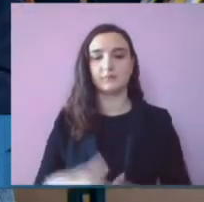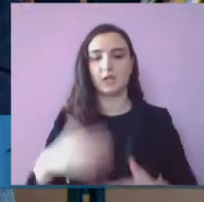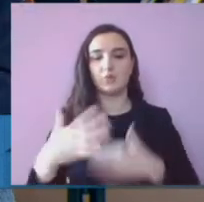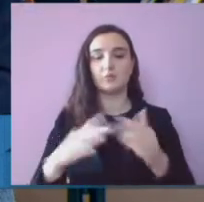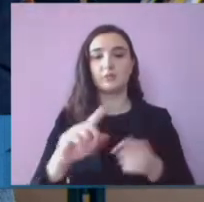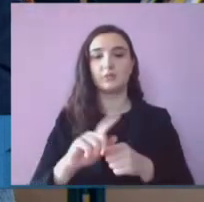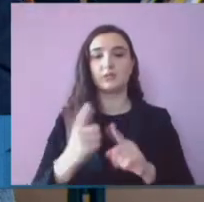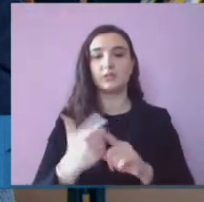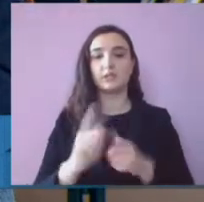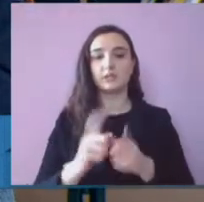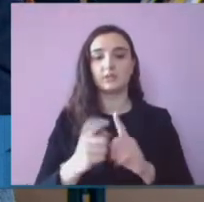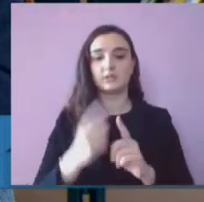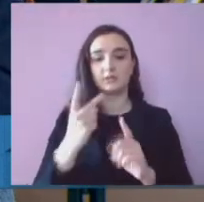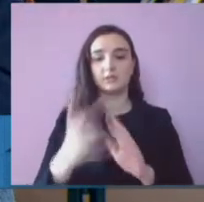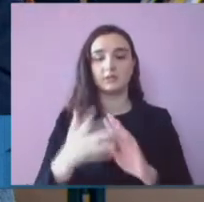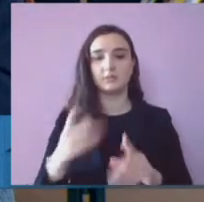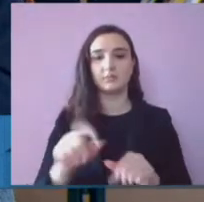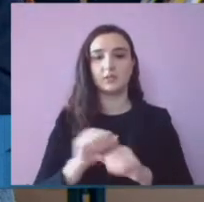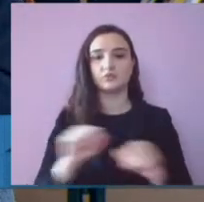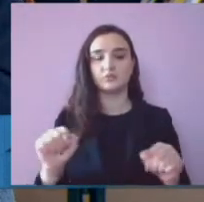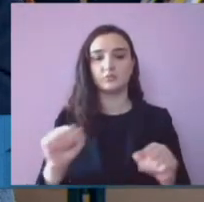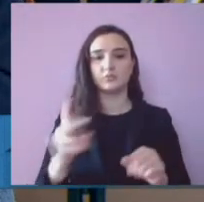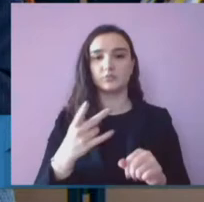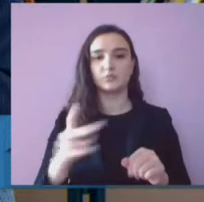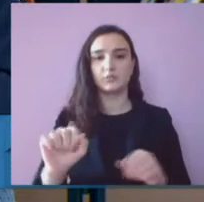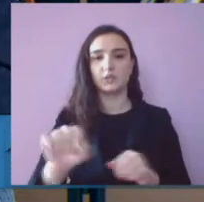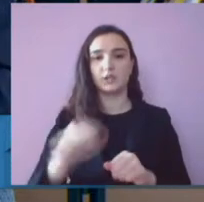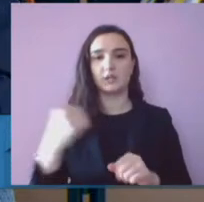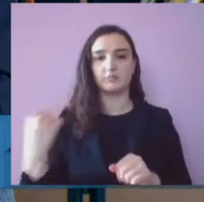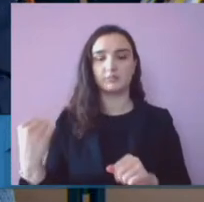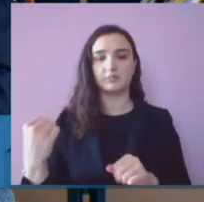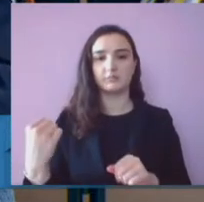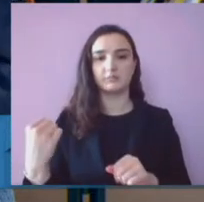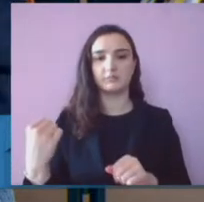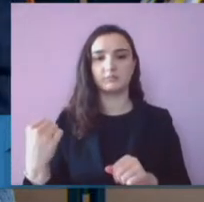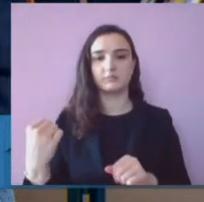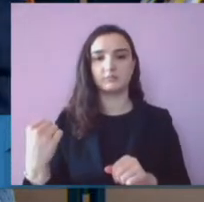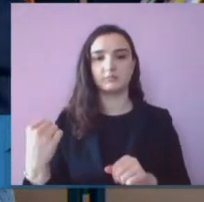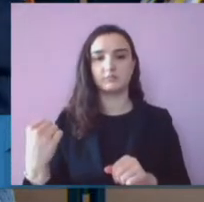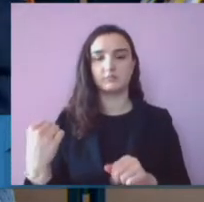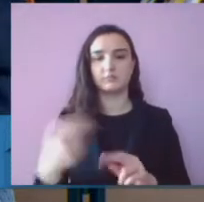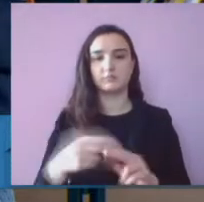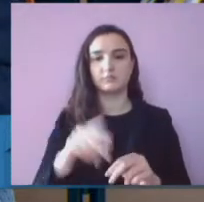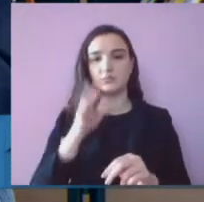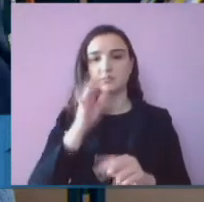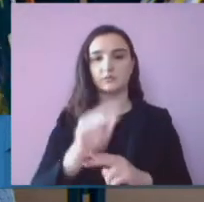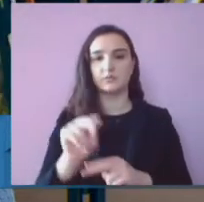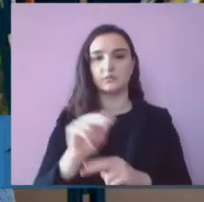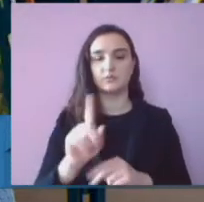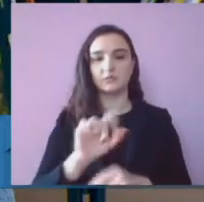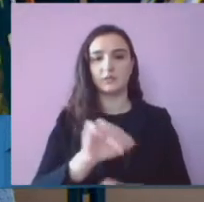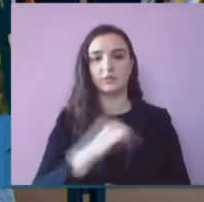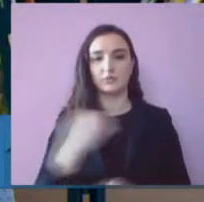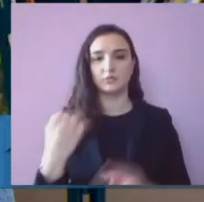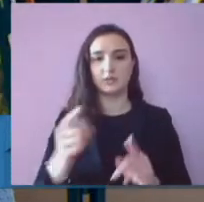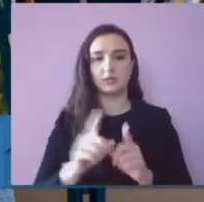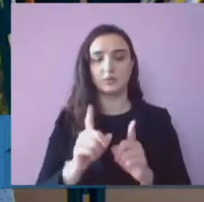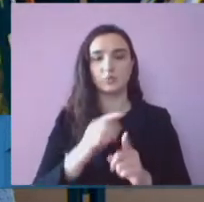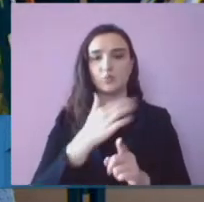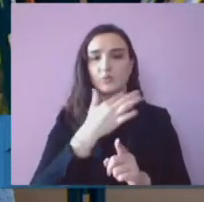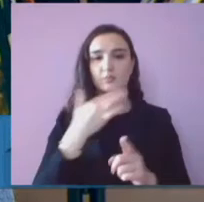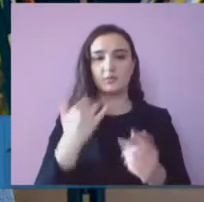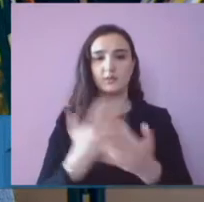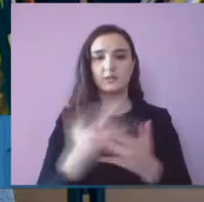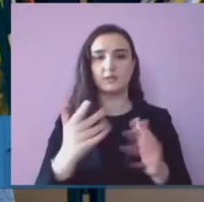და ვეუბნებით, არ შეიძლება ნუაღებ. ამ დროს ვასწავლეთ, რომ გააღო. ასეთი უამრავი